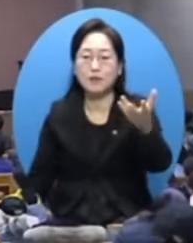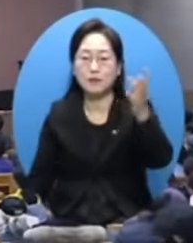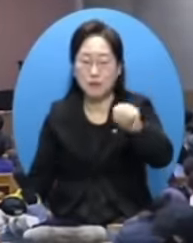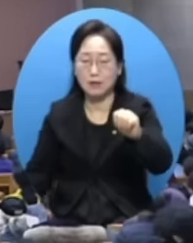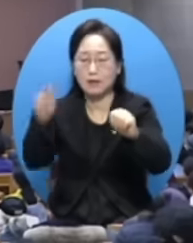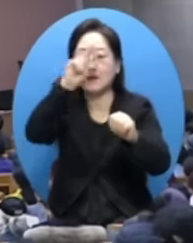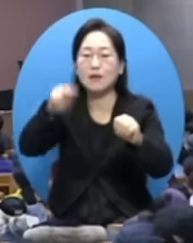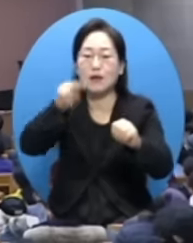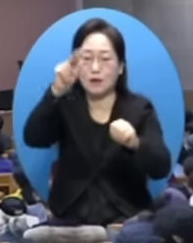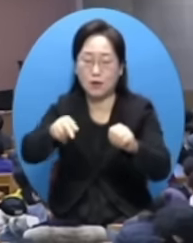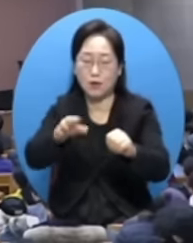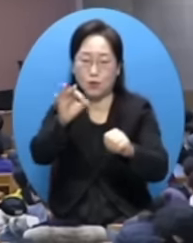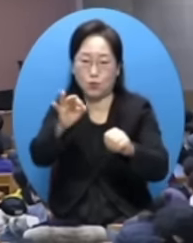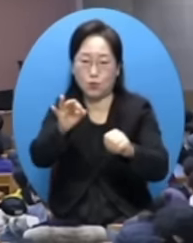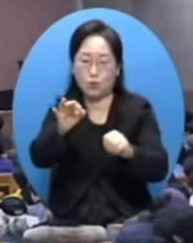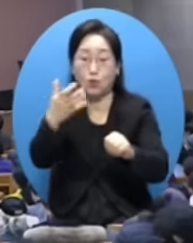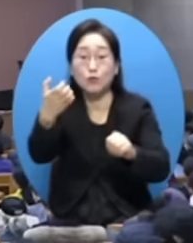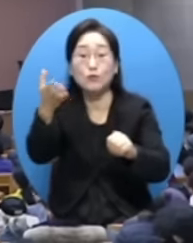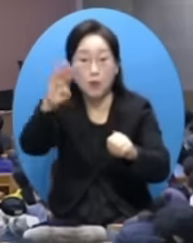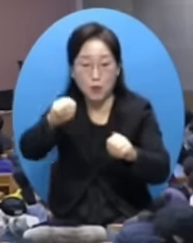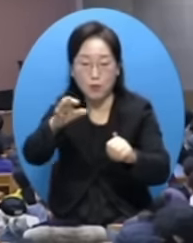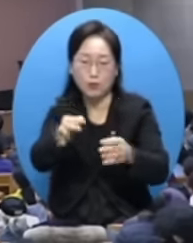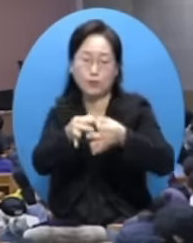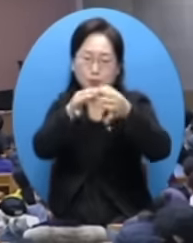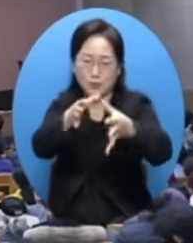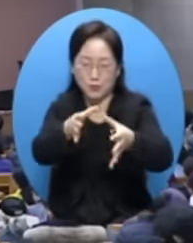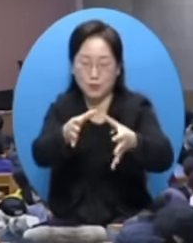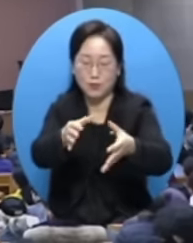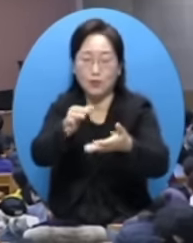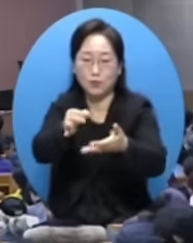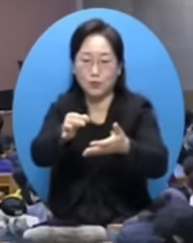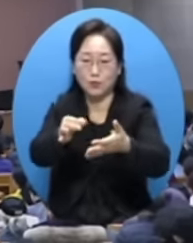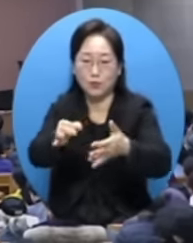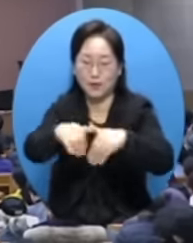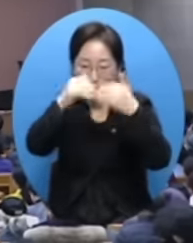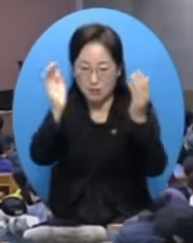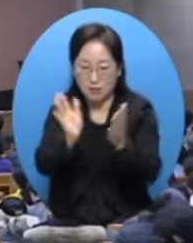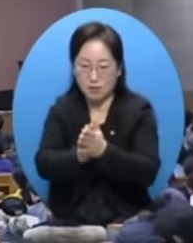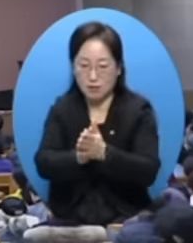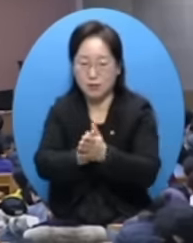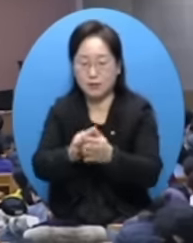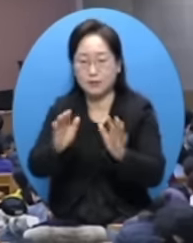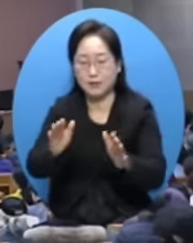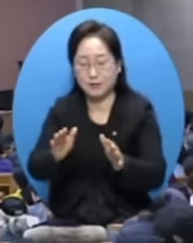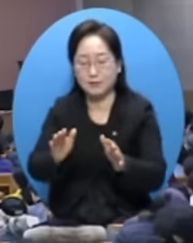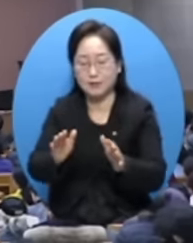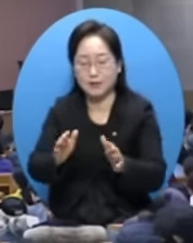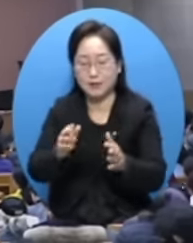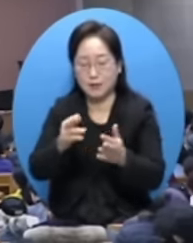92억원을 기부하면서 기부 재단의 모든 계절을 비웠습니다